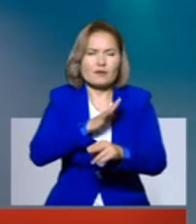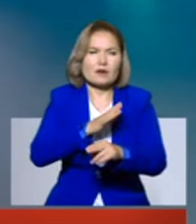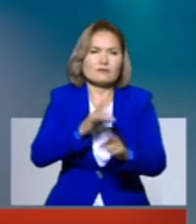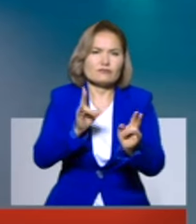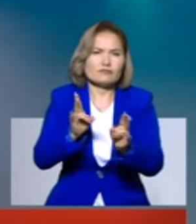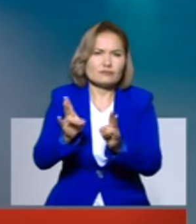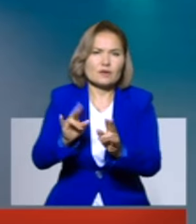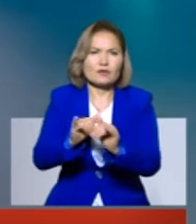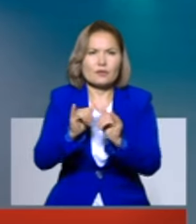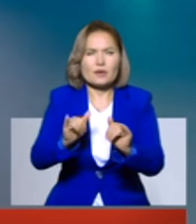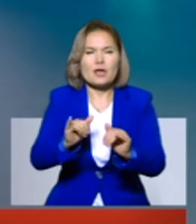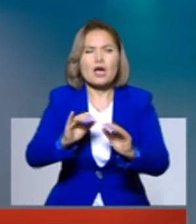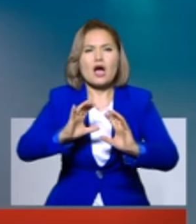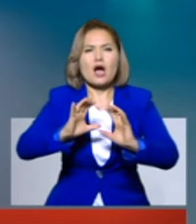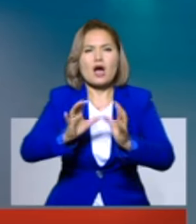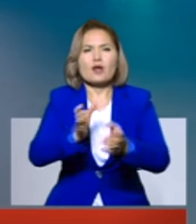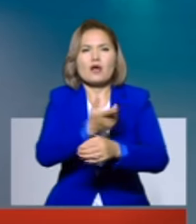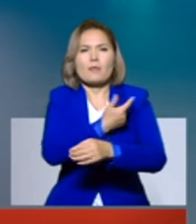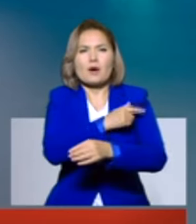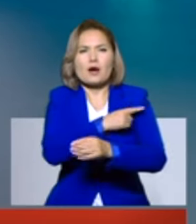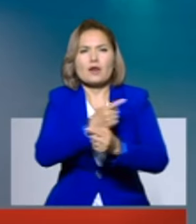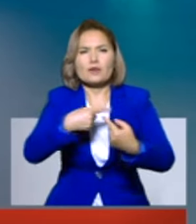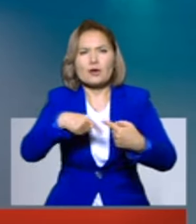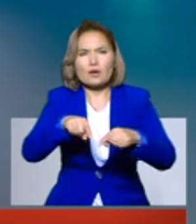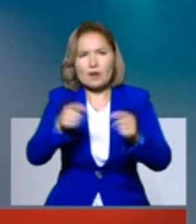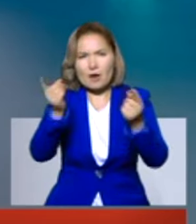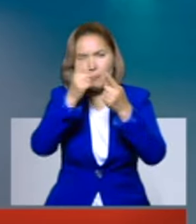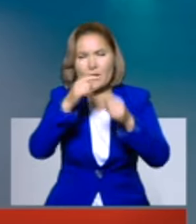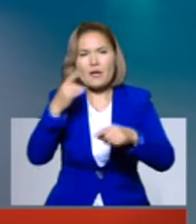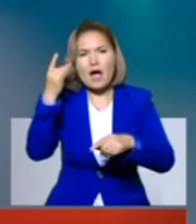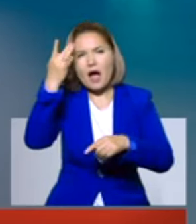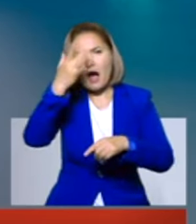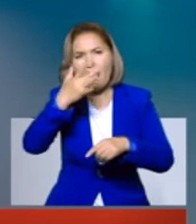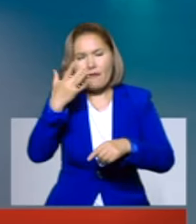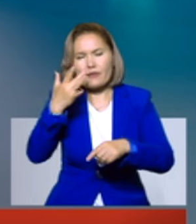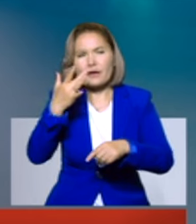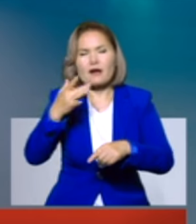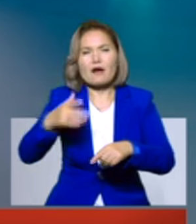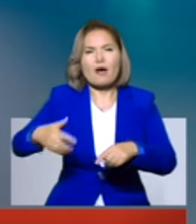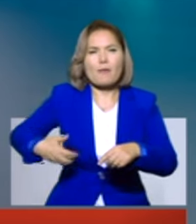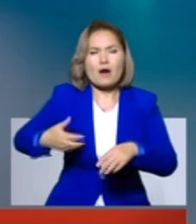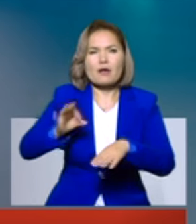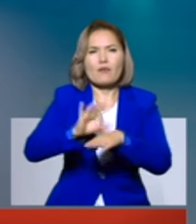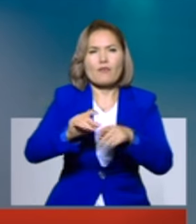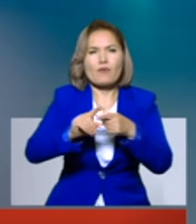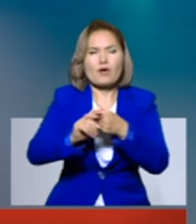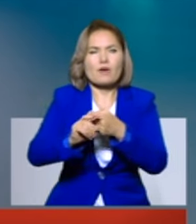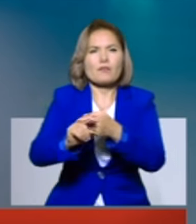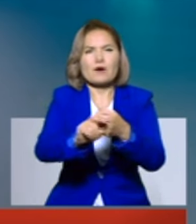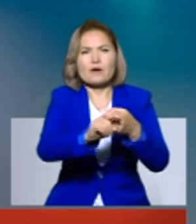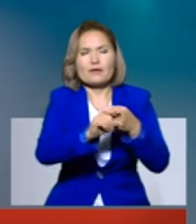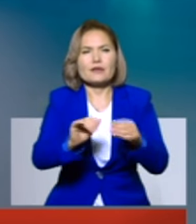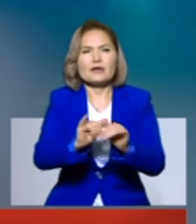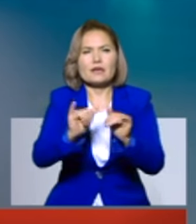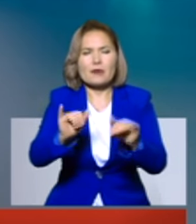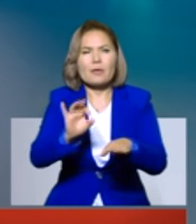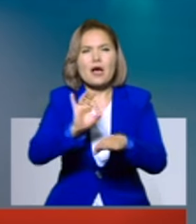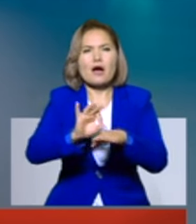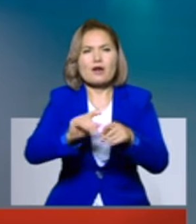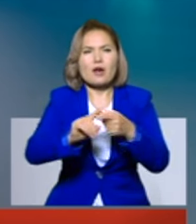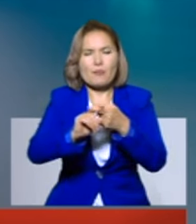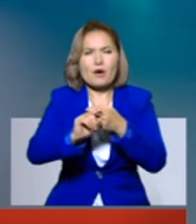Ал дүниежүзілік денсаулық сақтау ұйымы Африкадағы маймыл шешек індеті әлемге қауіп төндіріп тұрған мәлімдеді. Вирустың тарауын